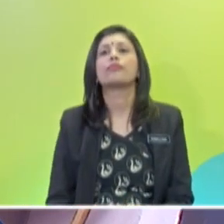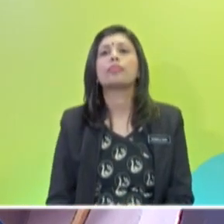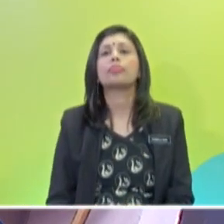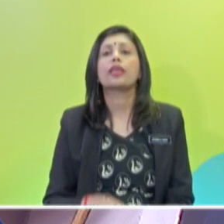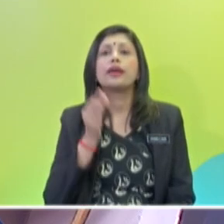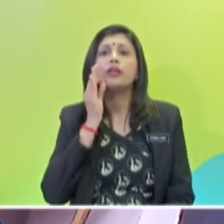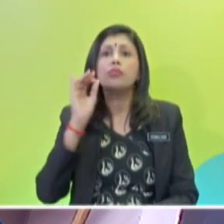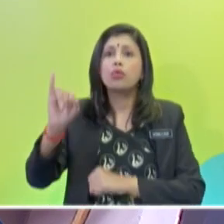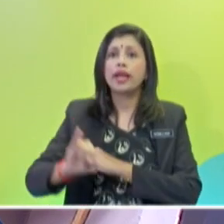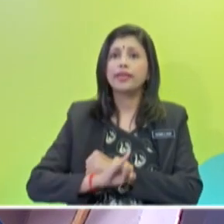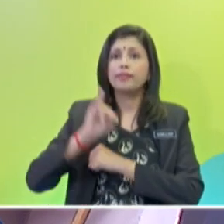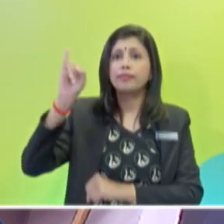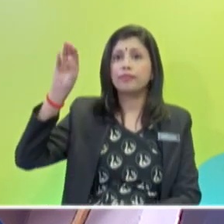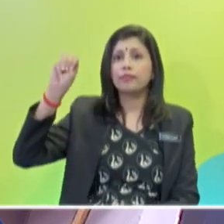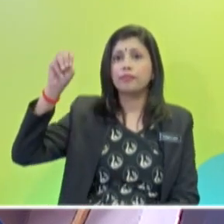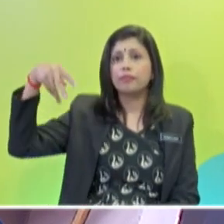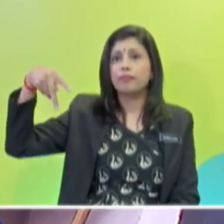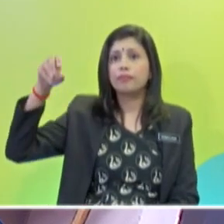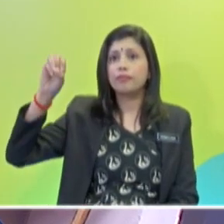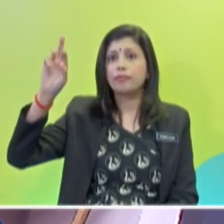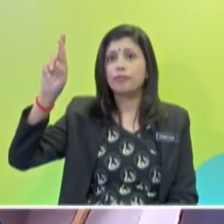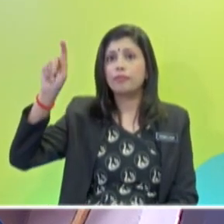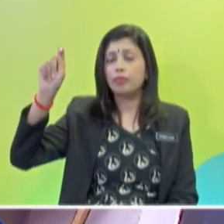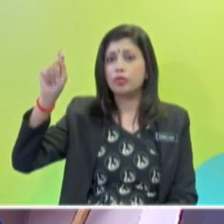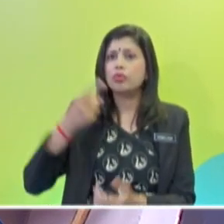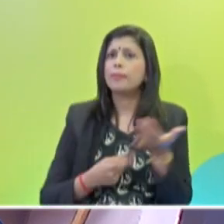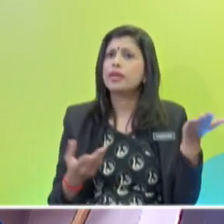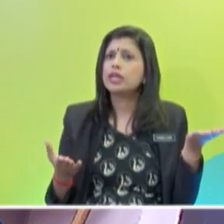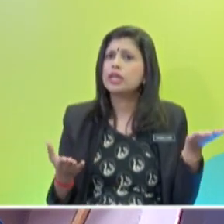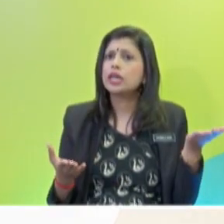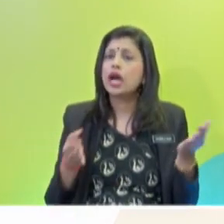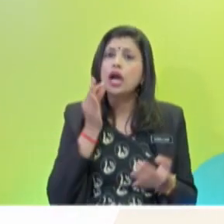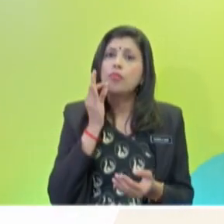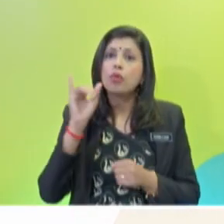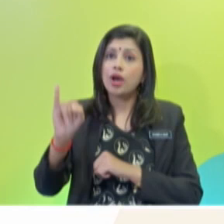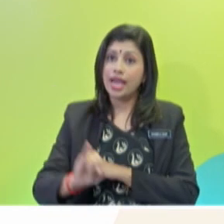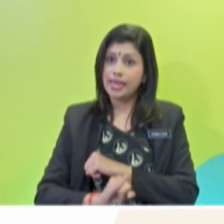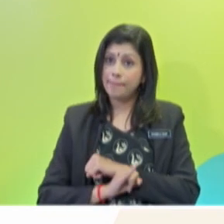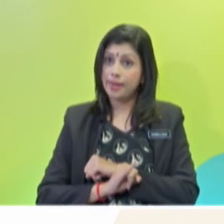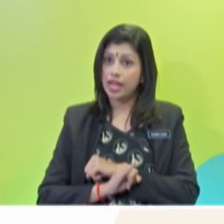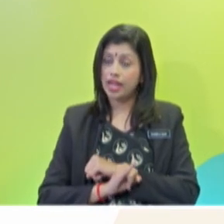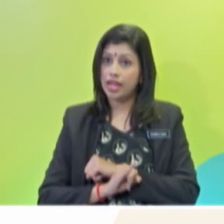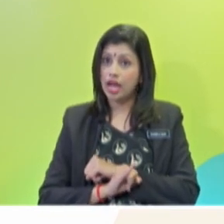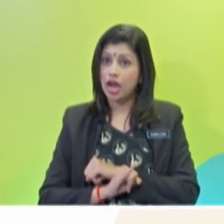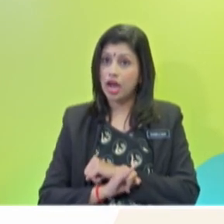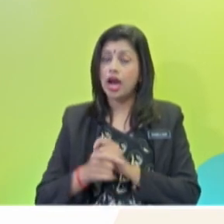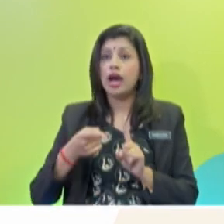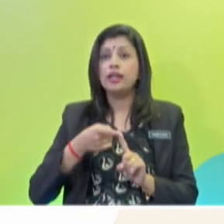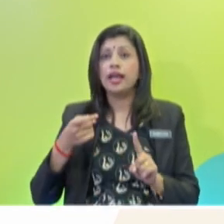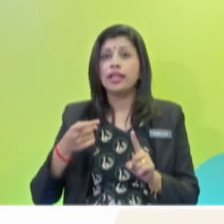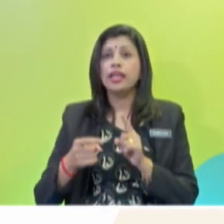buah import? Tak tahulah cikgu. Buah import ni adalah buah-buah yang kita dapat daripada negara. Kita masukkan ke dalam negara